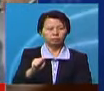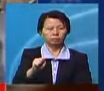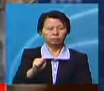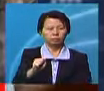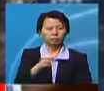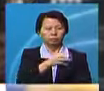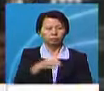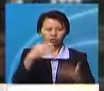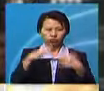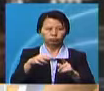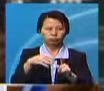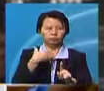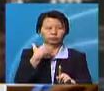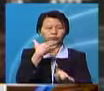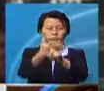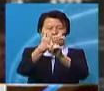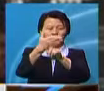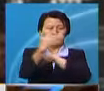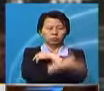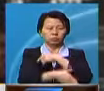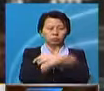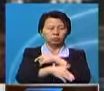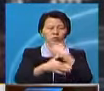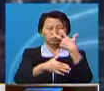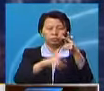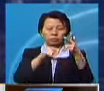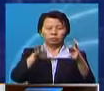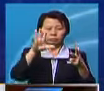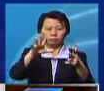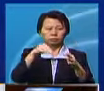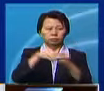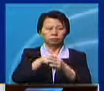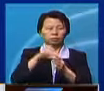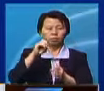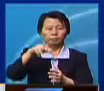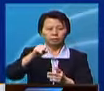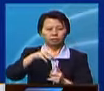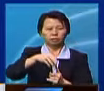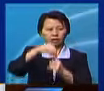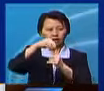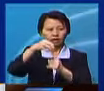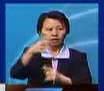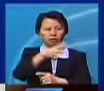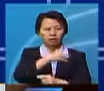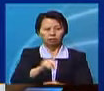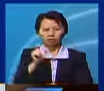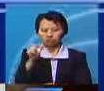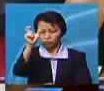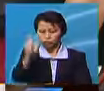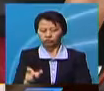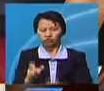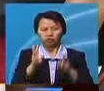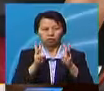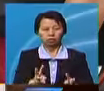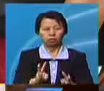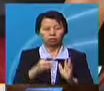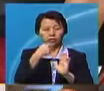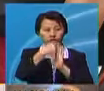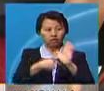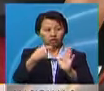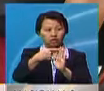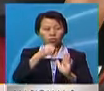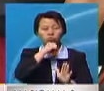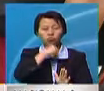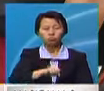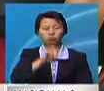2012 dan telah diusir ke negara asal pada 13 Mei dalam satu operasi khas. Sementara itu, seorang warga negara Sri Lanka yang